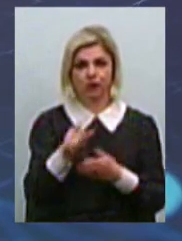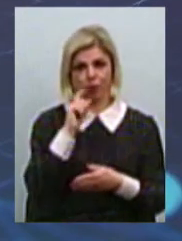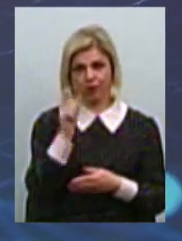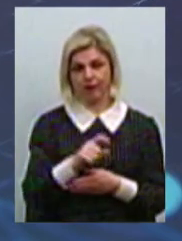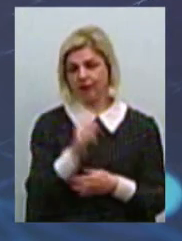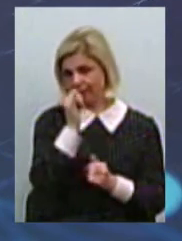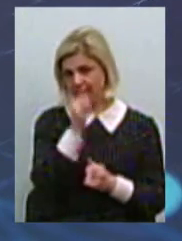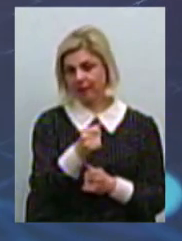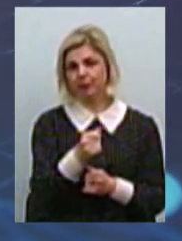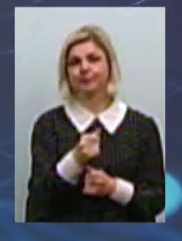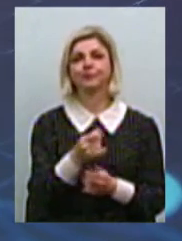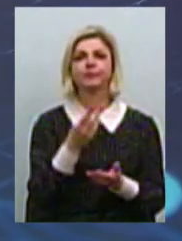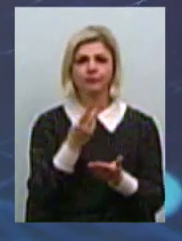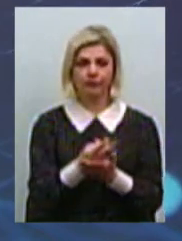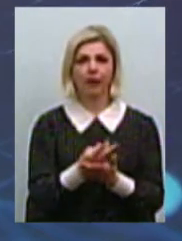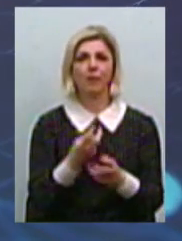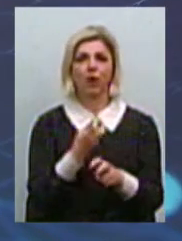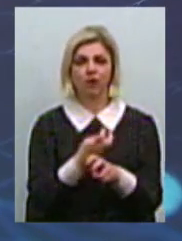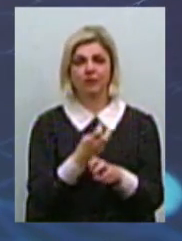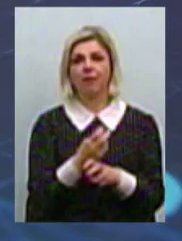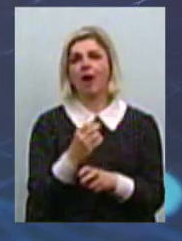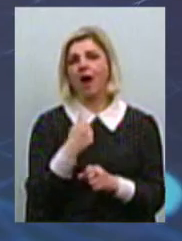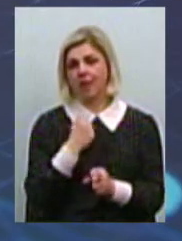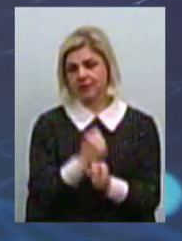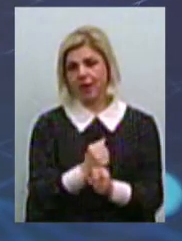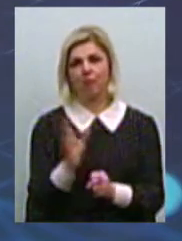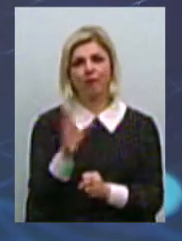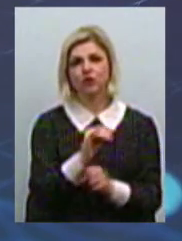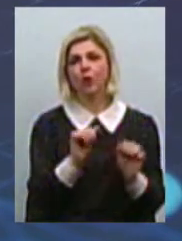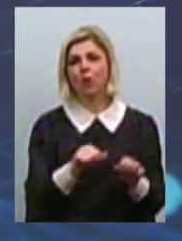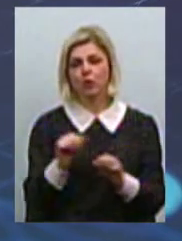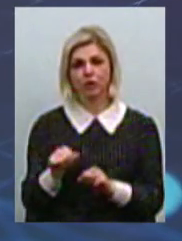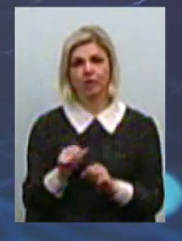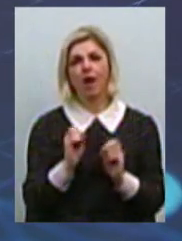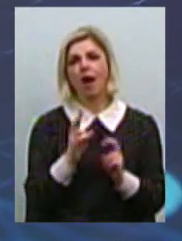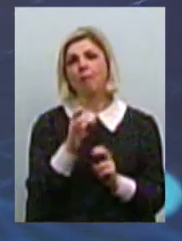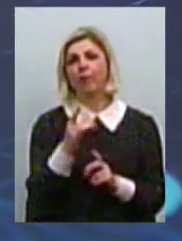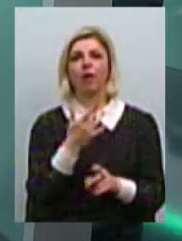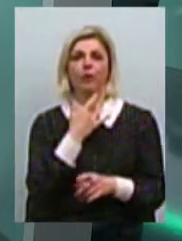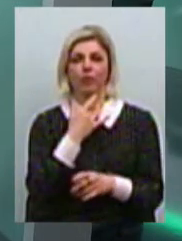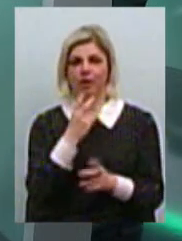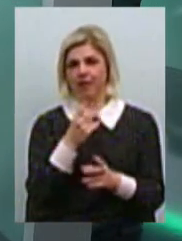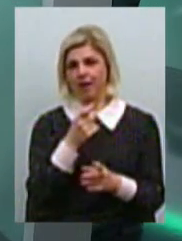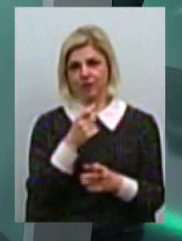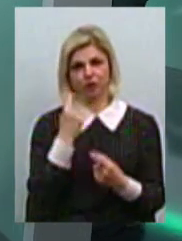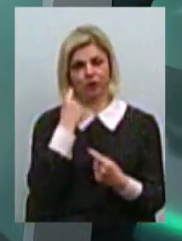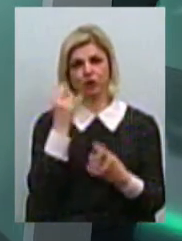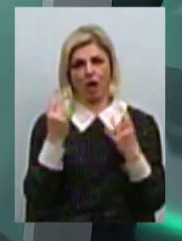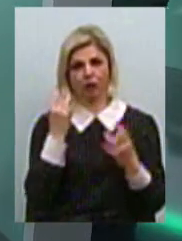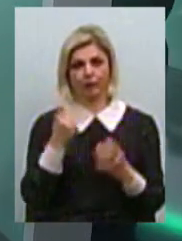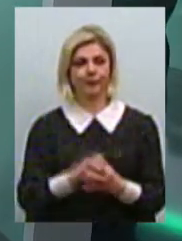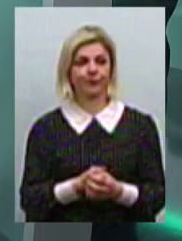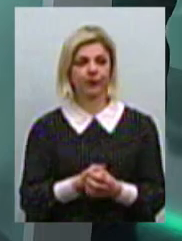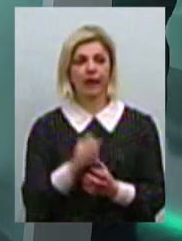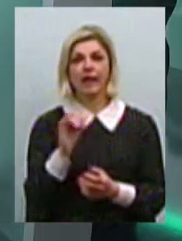не дамо. Ляжемо кістьми, але зробимо все можливе, щоб Україна була. Як би це пафосно зараз тут в цій студії не звучало. Я, до речі, із ваших